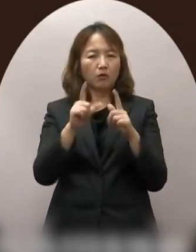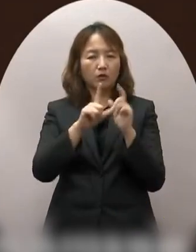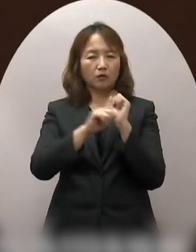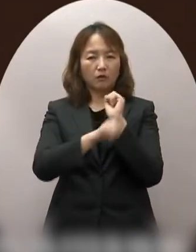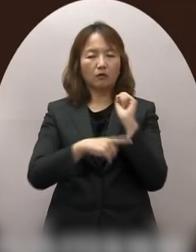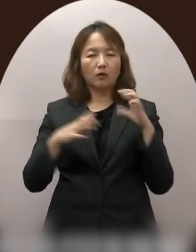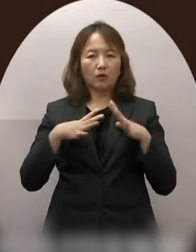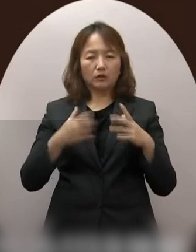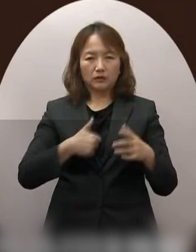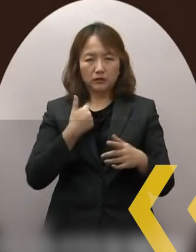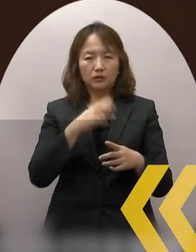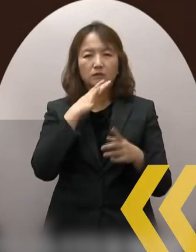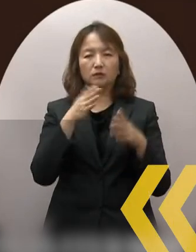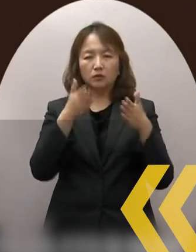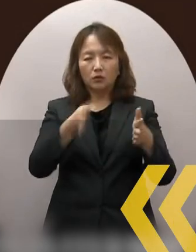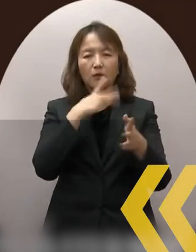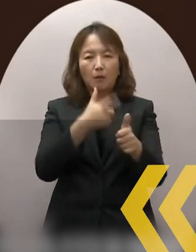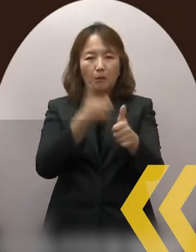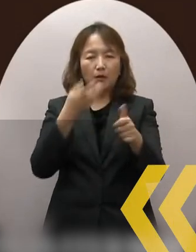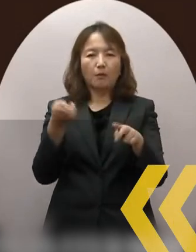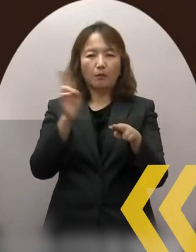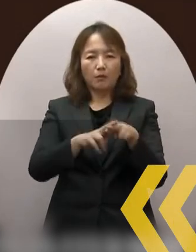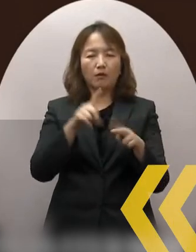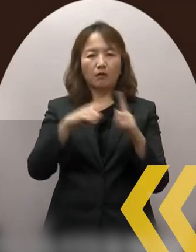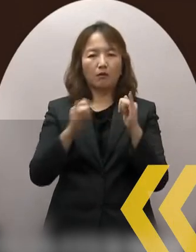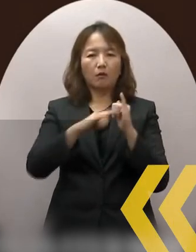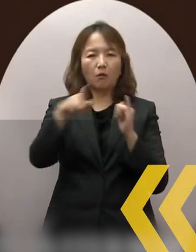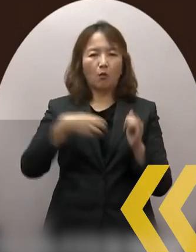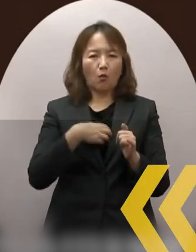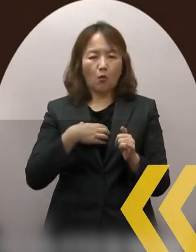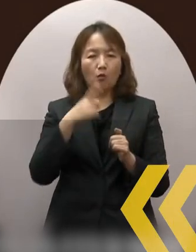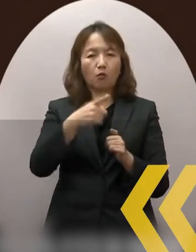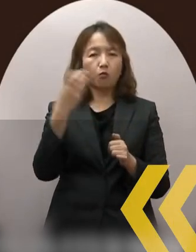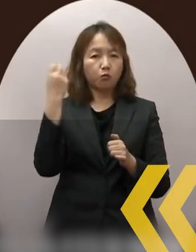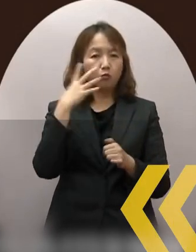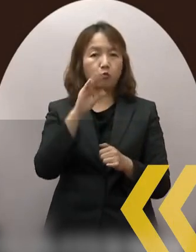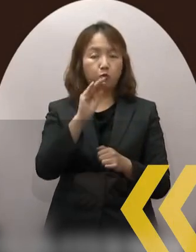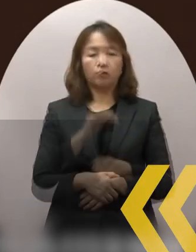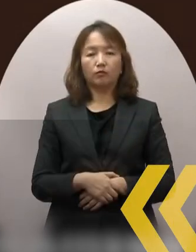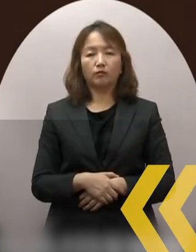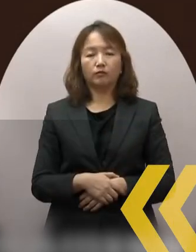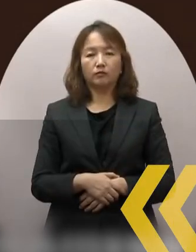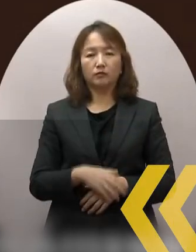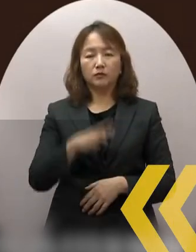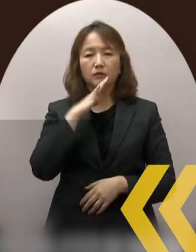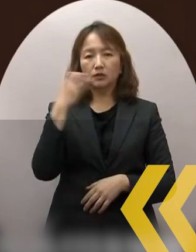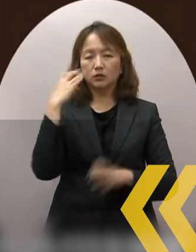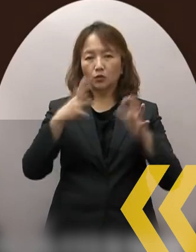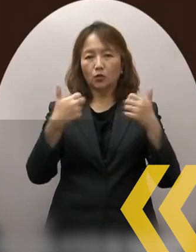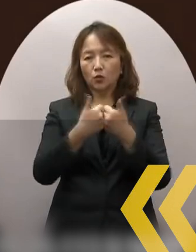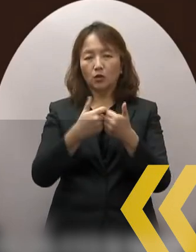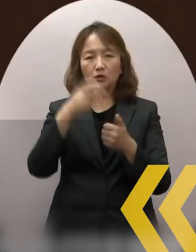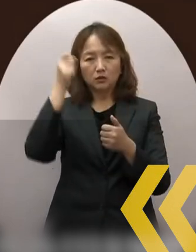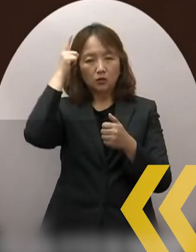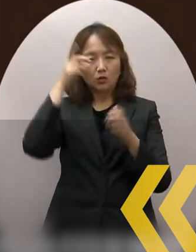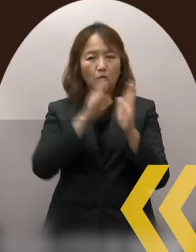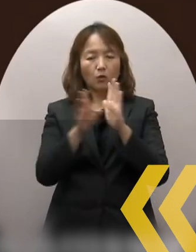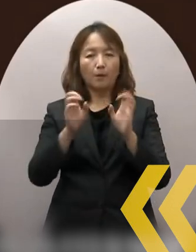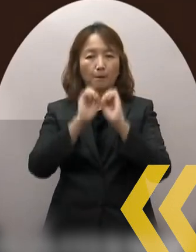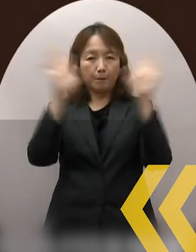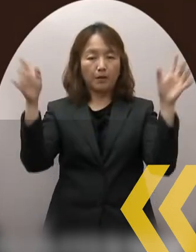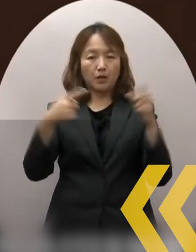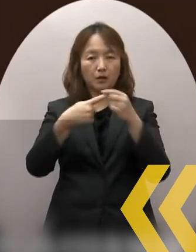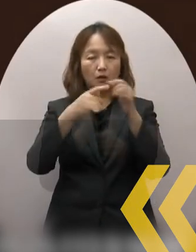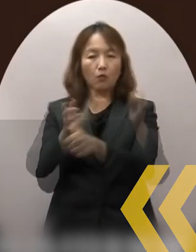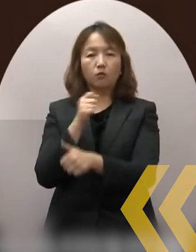官实质废死，人民的愤怒，大法官你听见了吗？新国会智库今天发布第